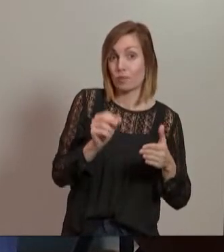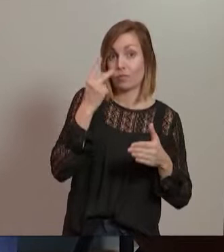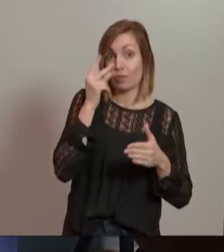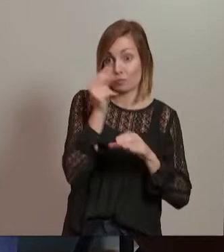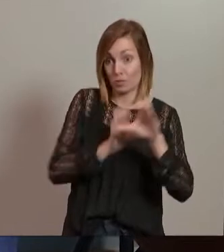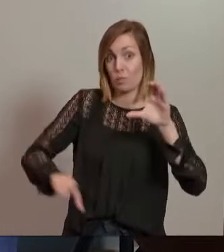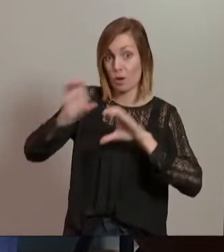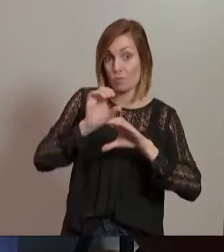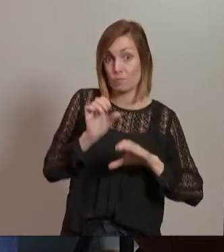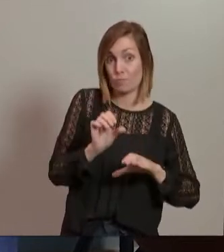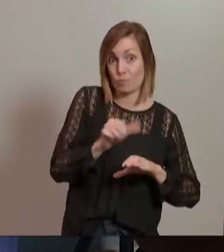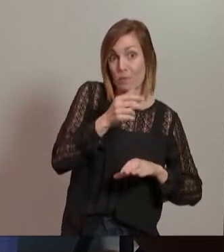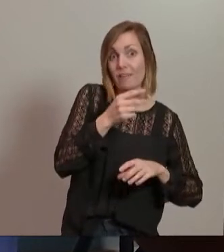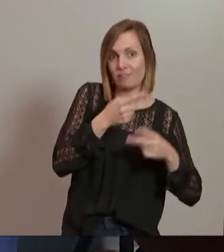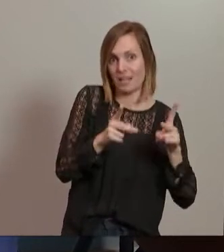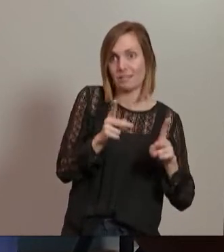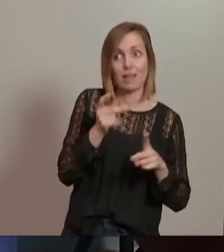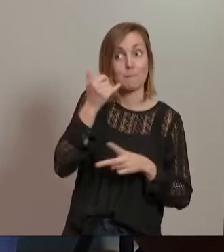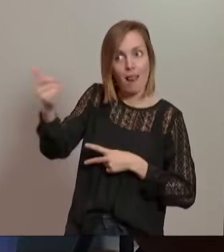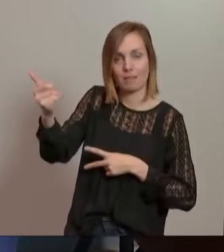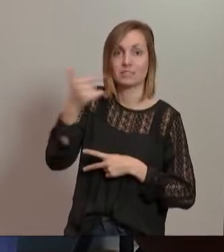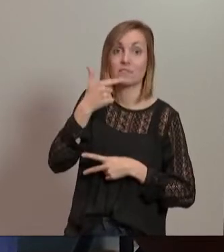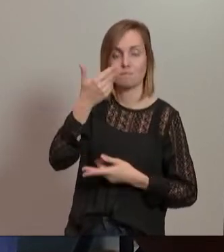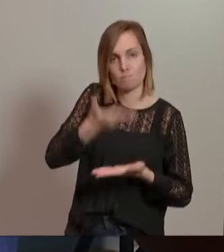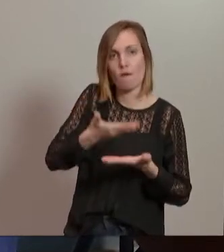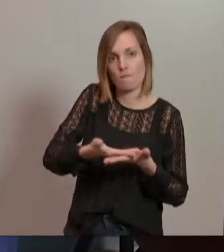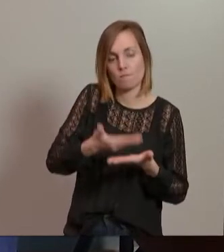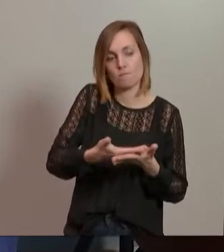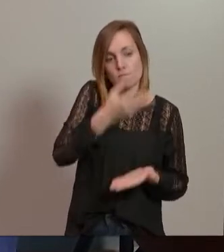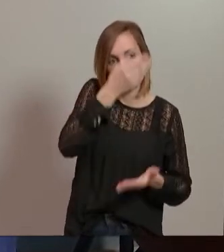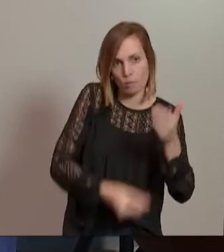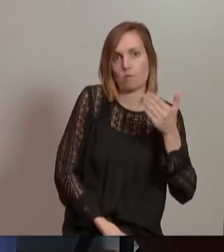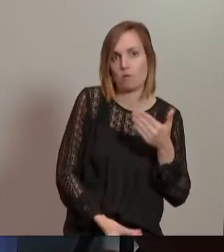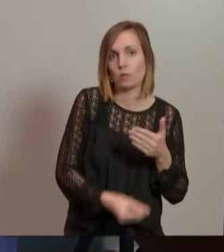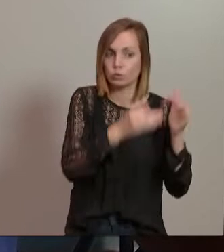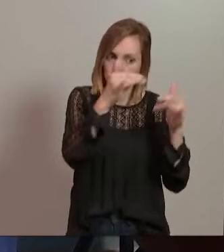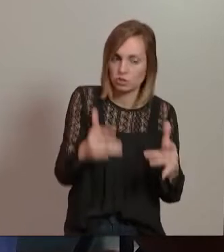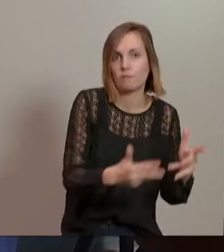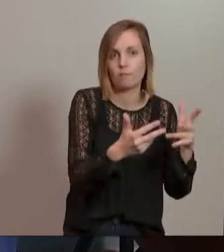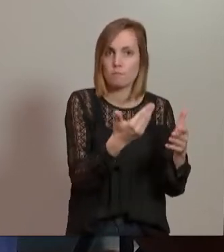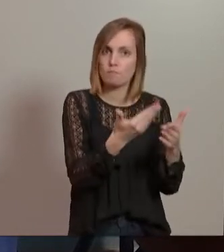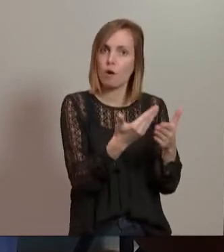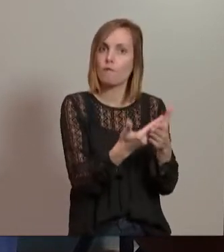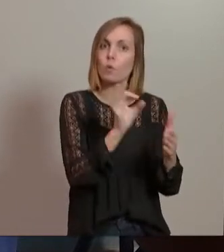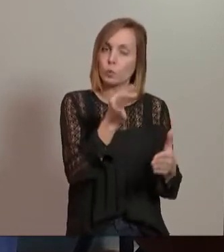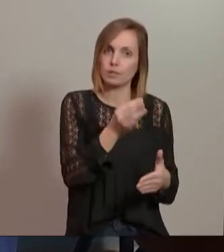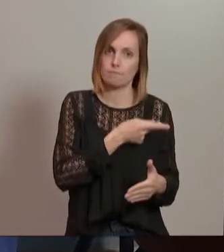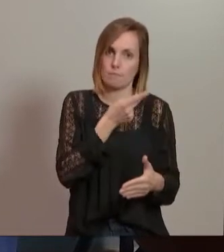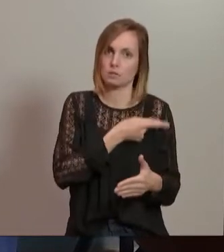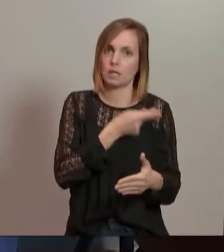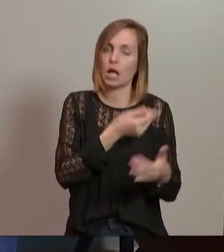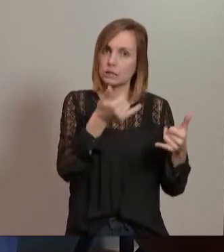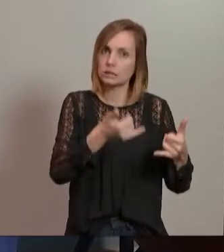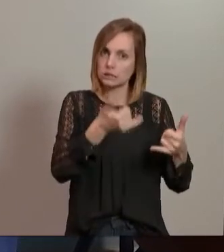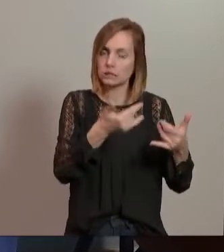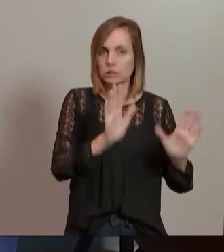sur la métropole, preuve de ce déséquilibre-là. Donc il faut relativiser ces chiffres-là. Oui, effectivement, il y a un nombre de médecins actuellement, et